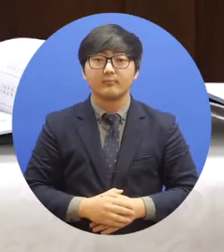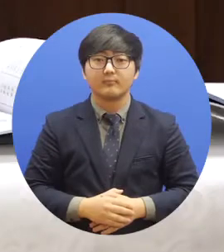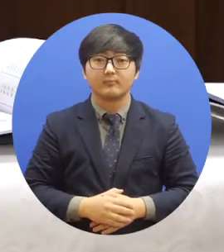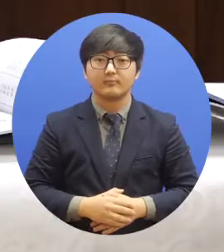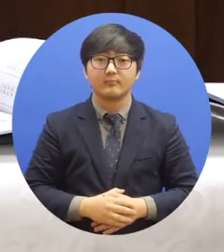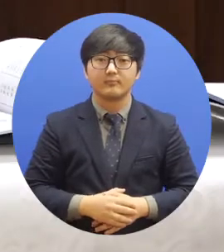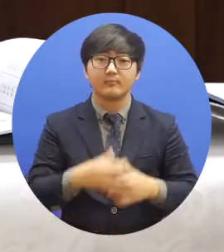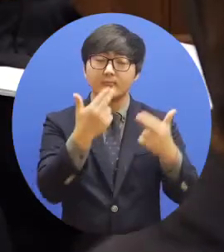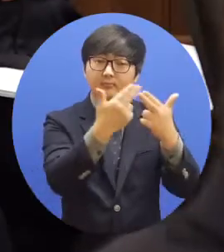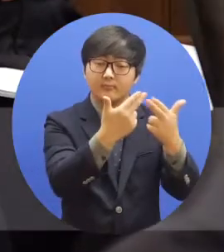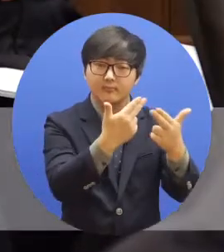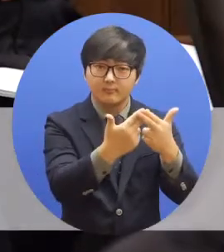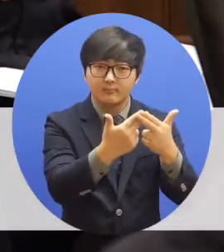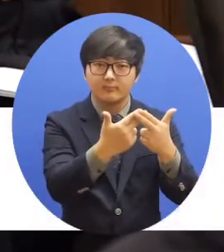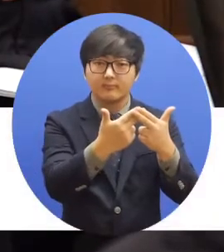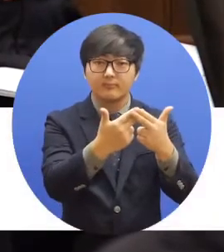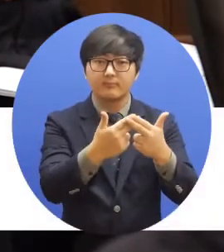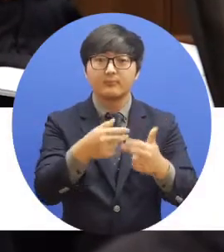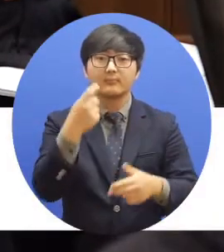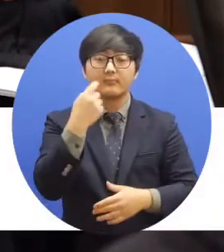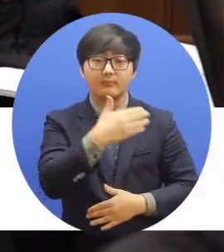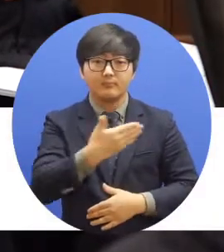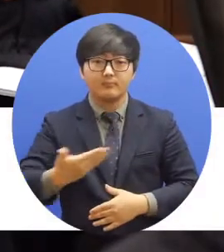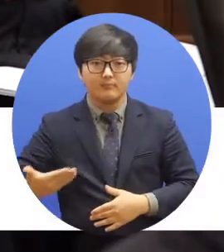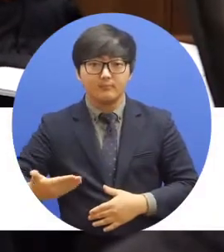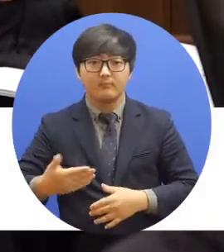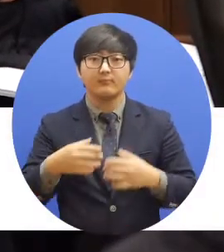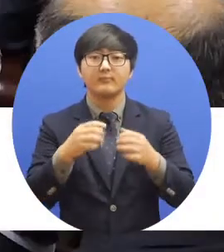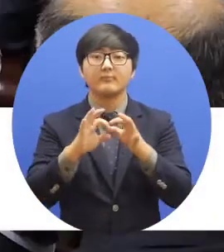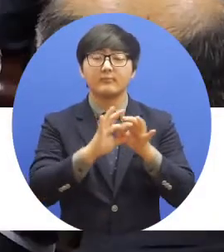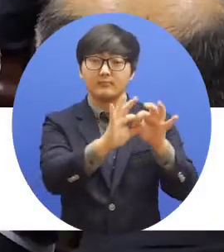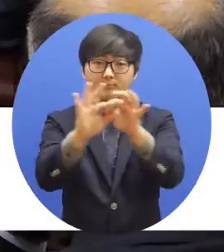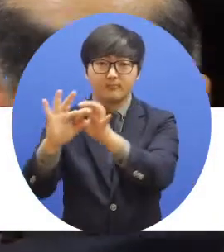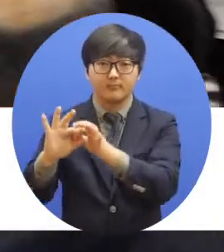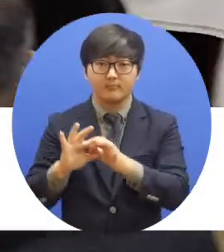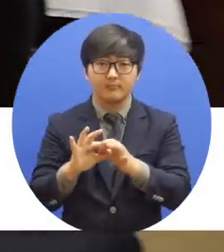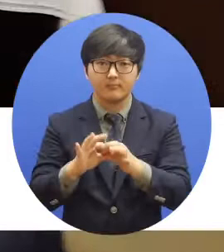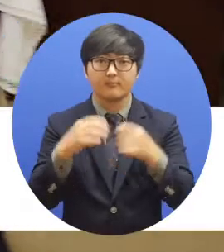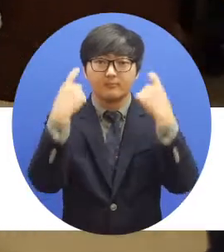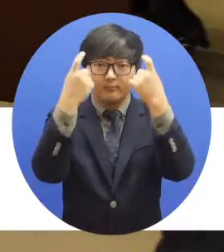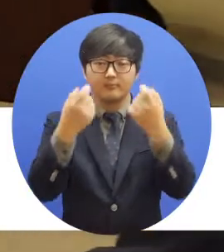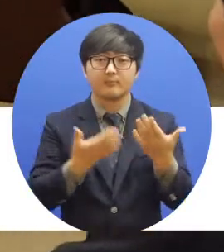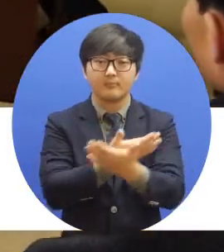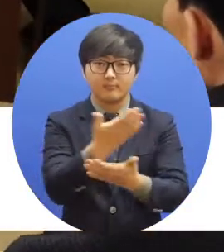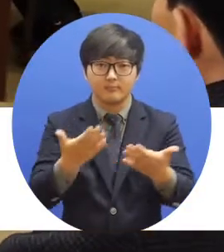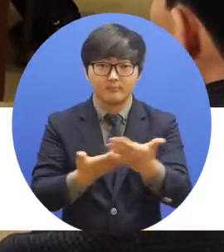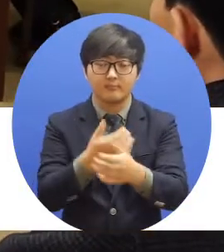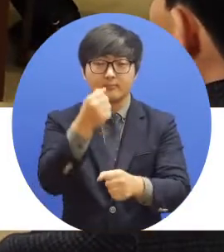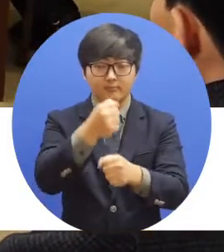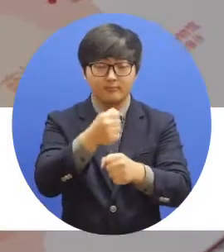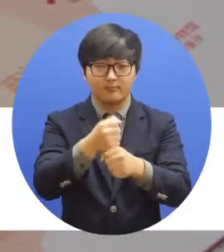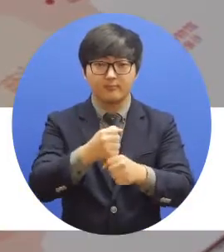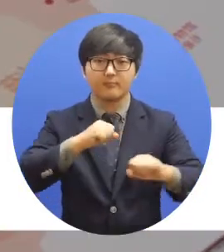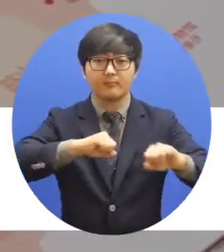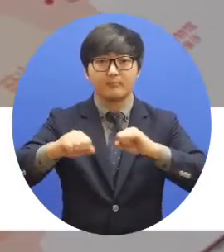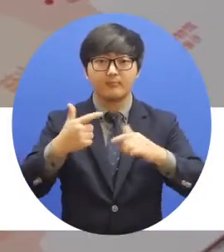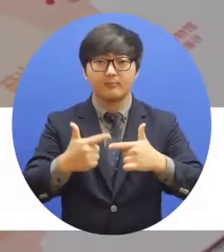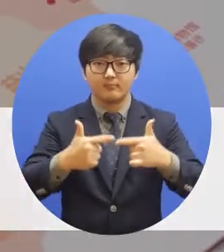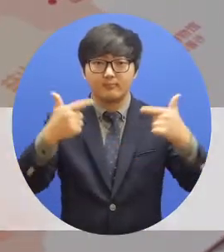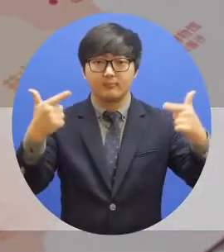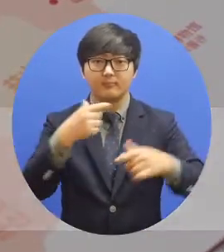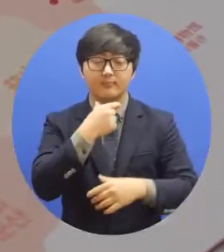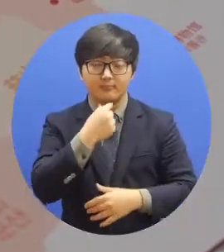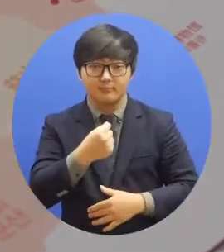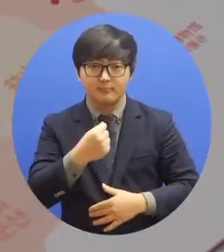금강권 관광협의회는 금강을 연계하는 자치단체 간의 관광 교류와 인프라 구축으로 관광